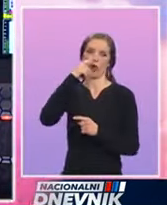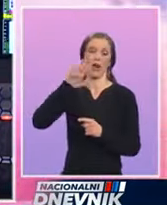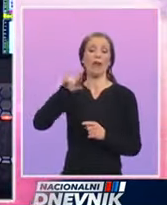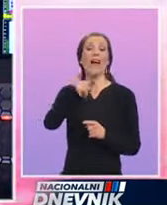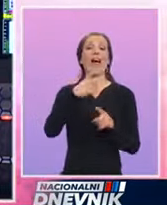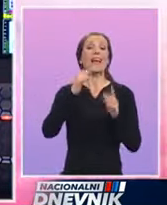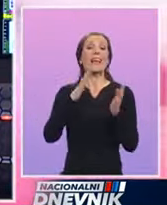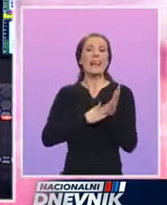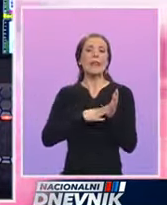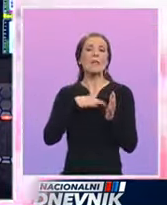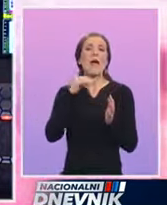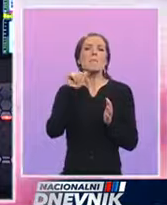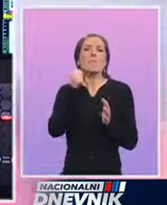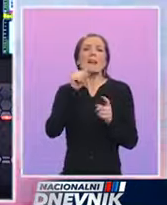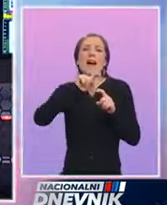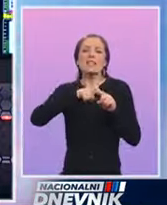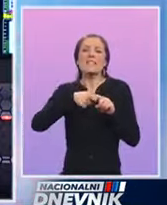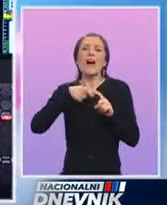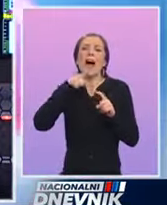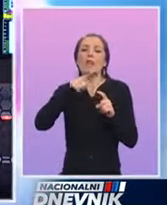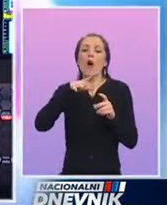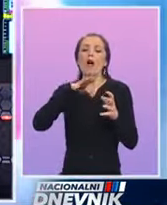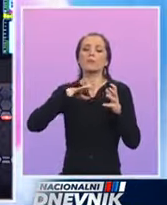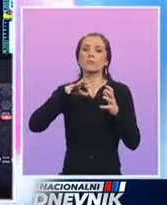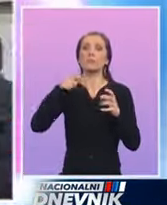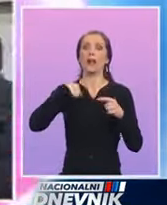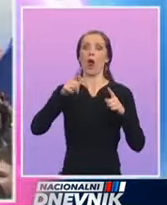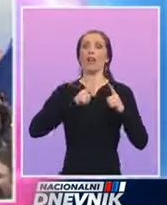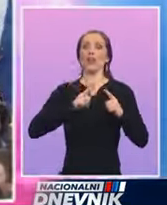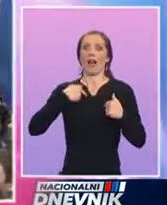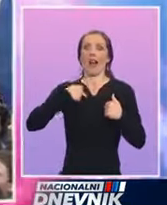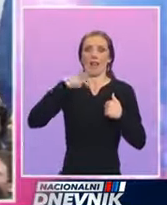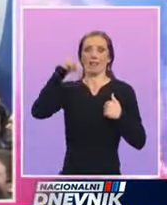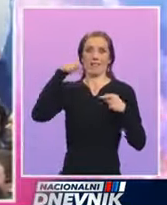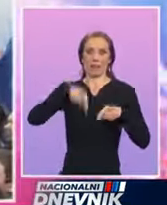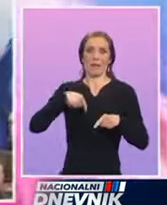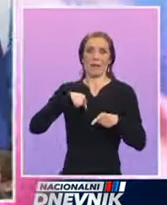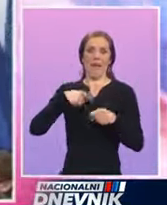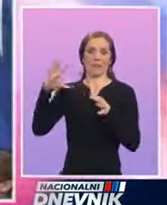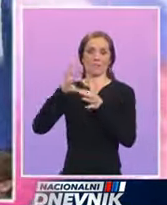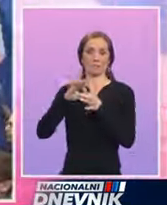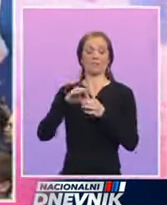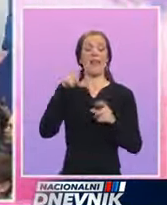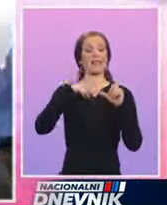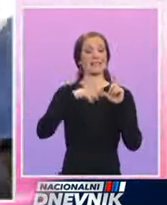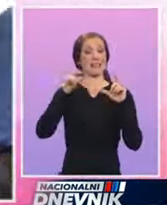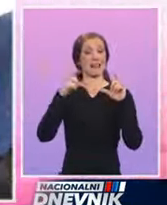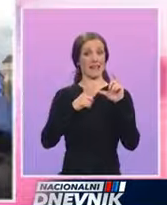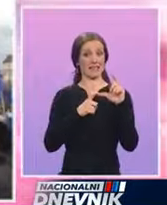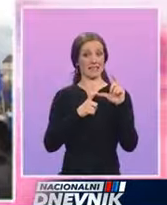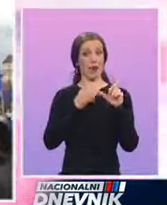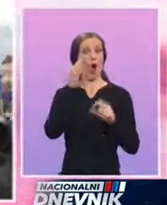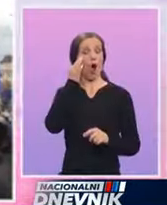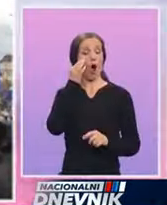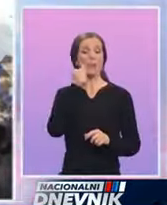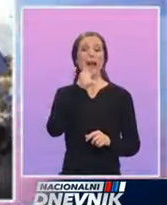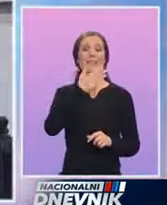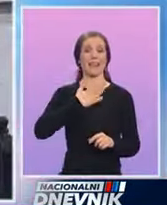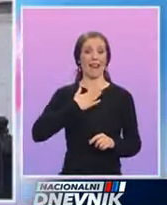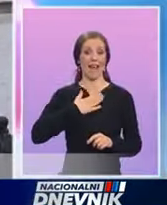karta u globalnom mešanju karata koje je čekao srpski narod. Srpska radikalna stranka, Obraz i